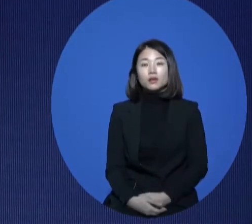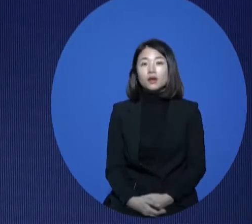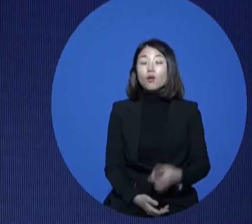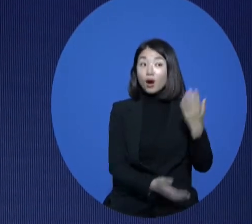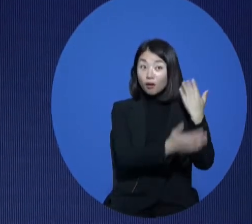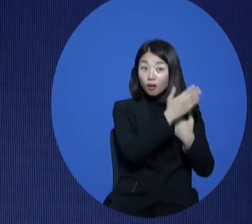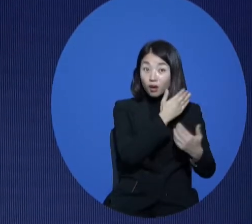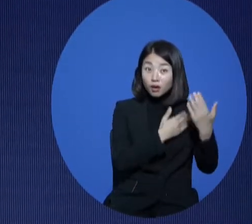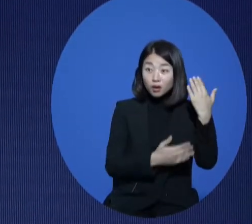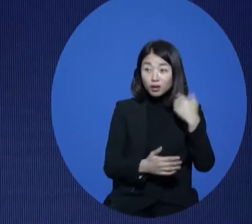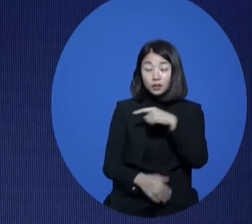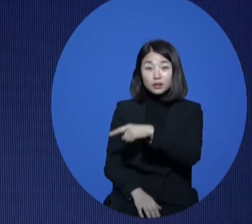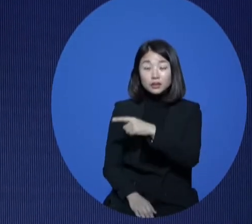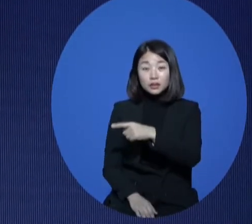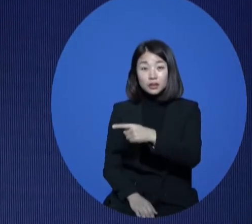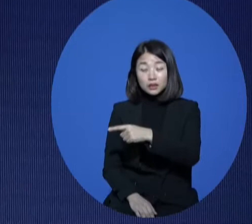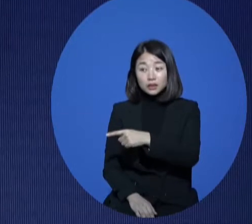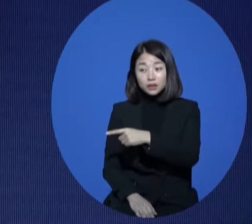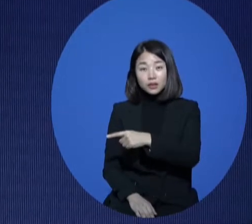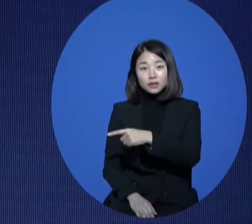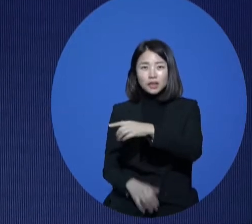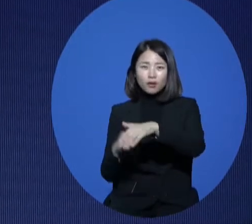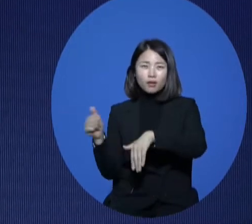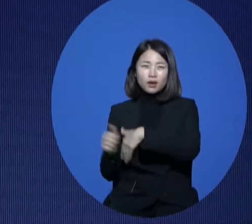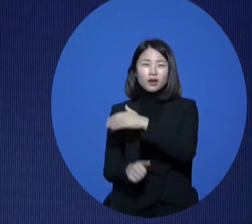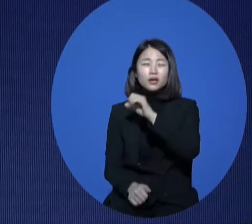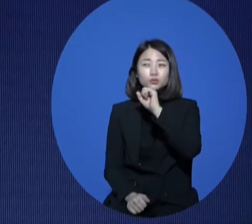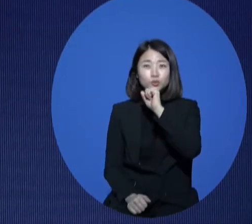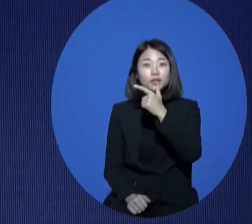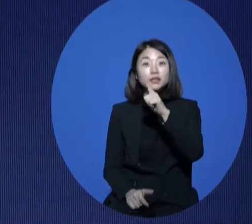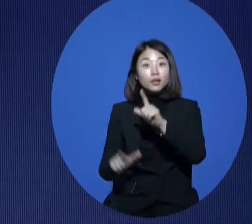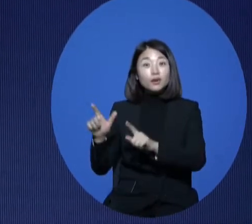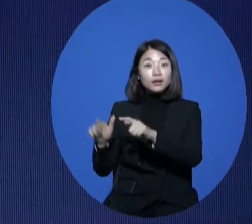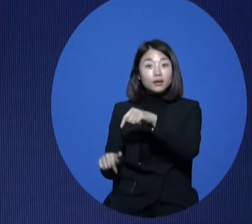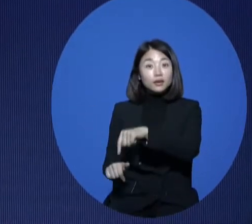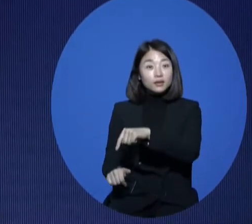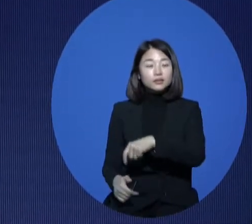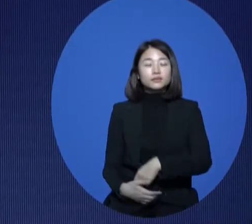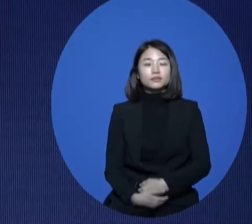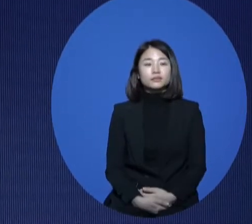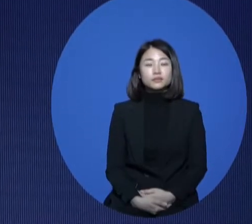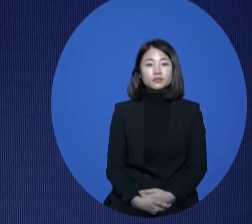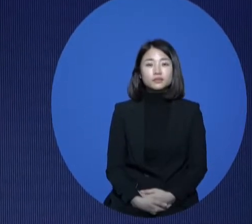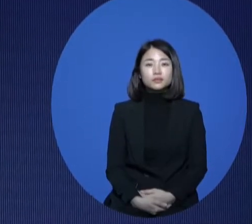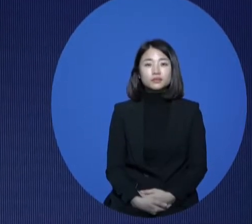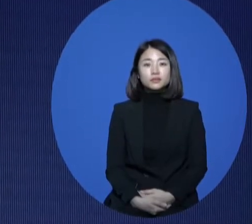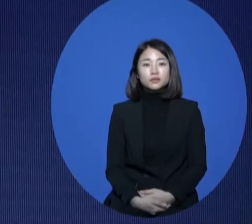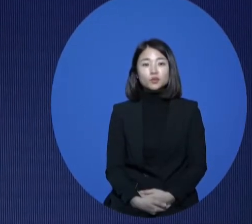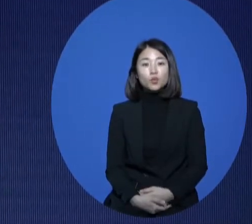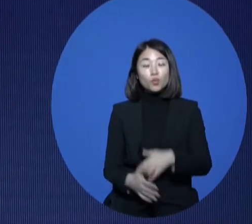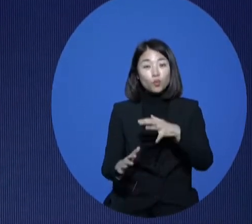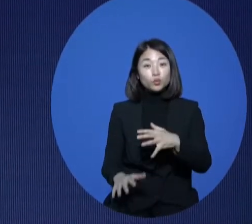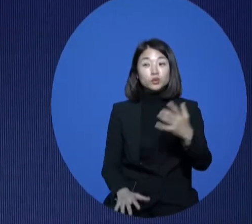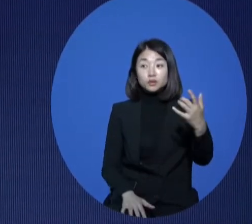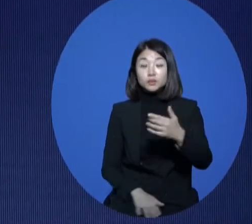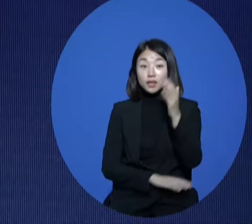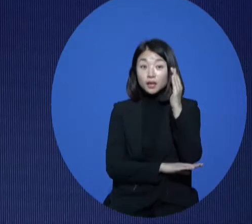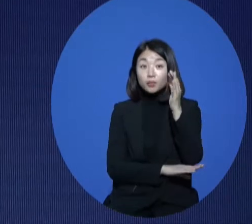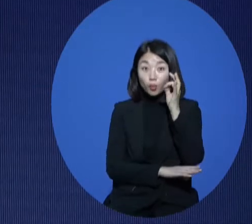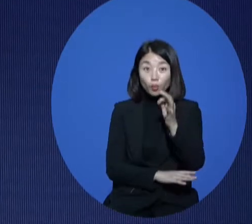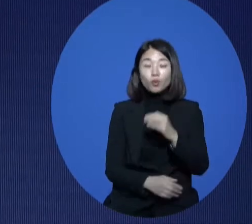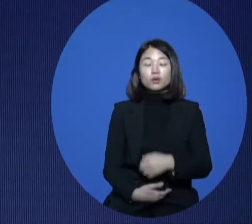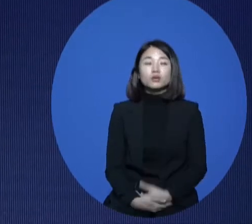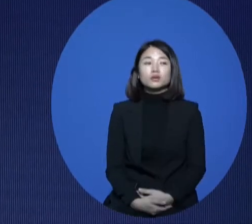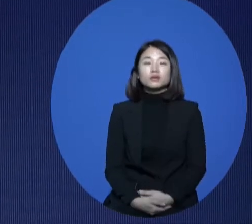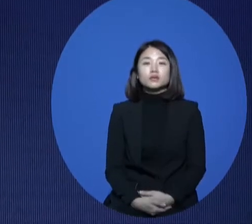과거에 우리 아주 아픈 역사를 가지고 있는데 사실 우리가 이 오늘 세션을 통해 가지고